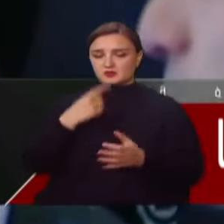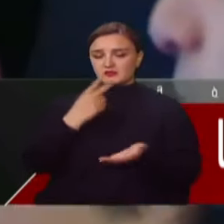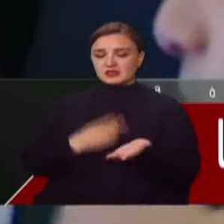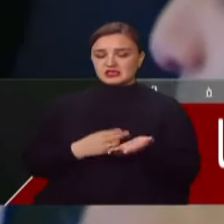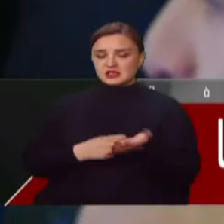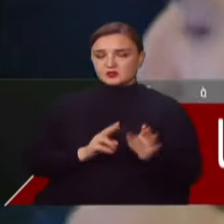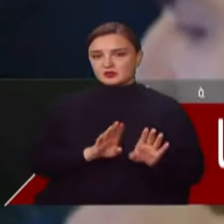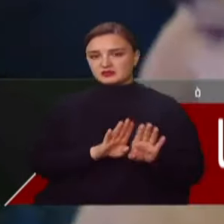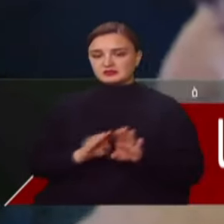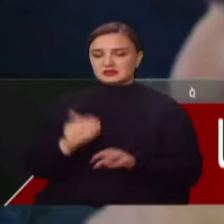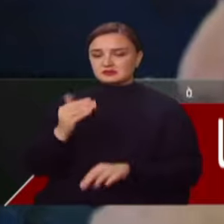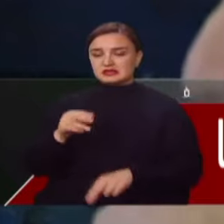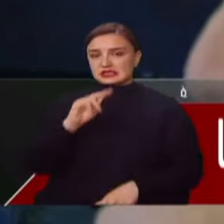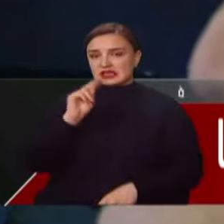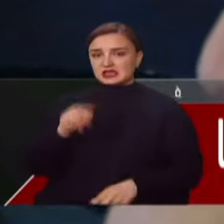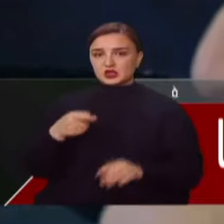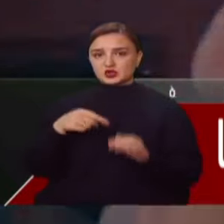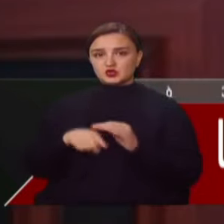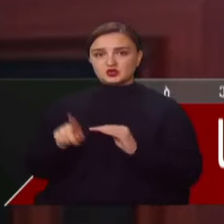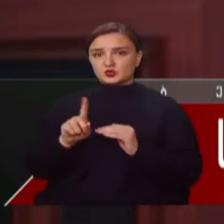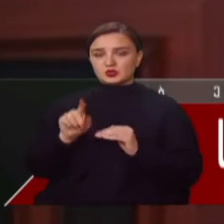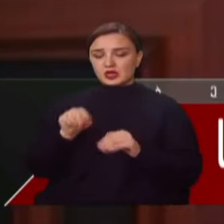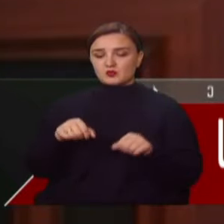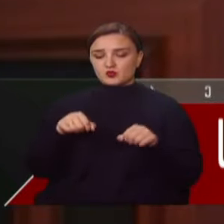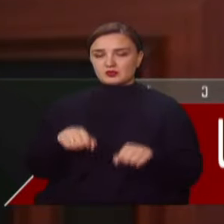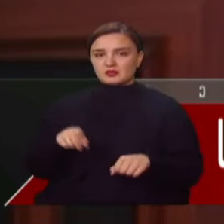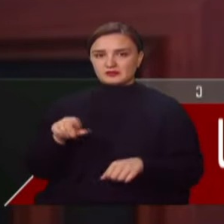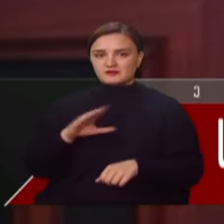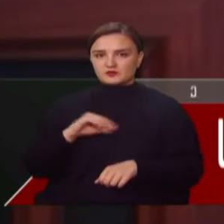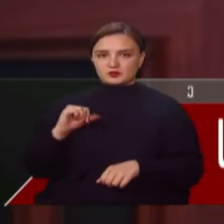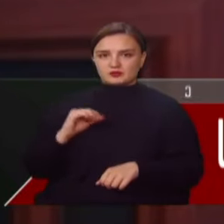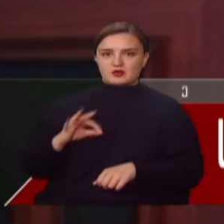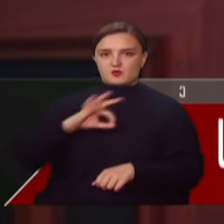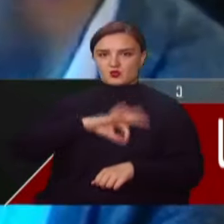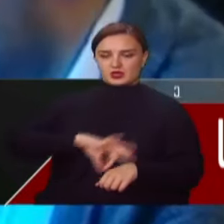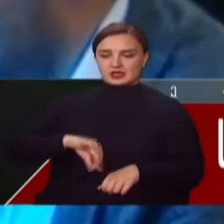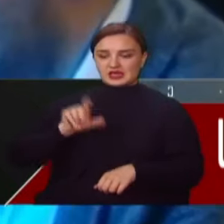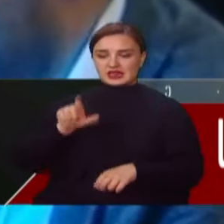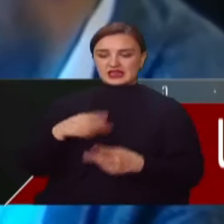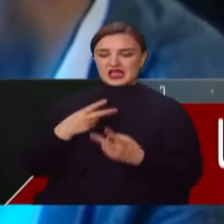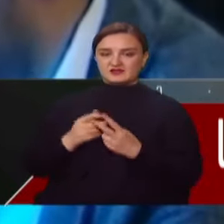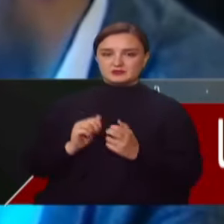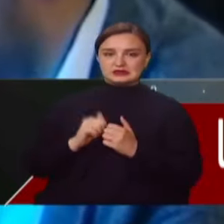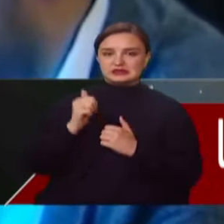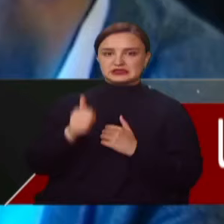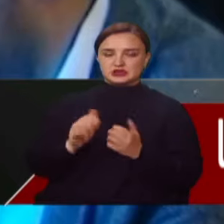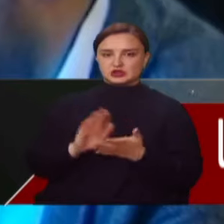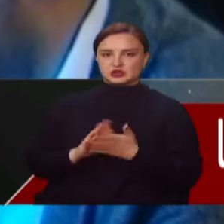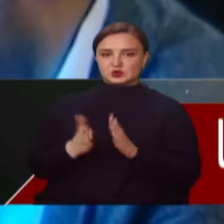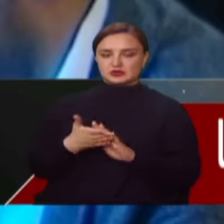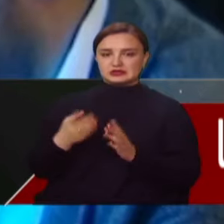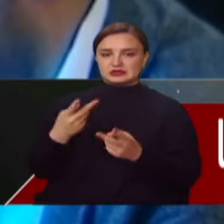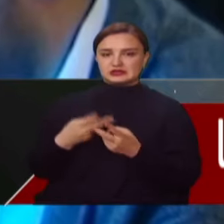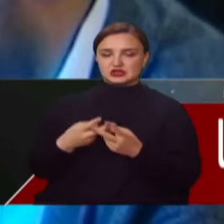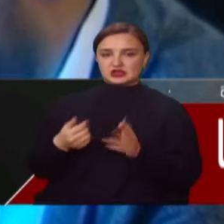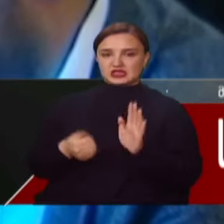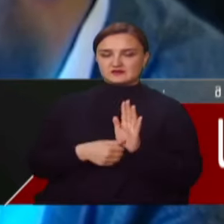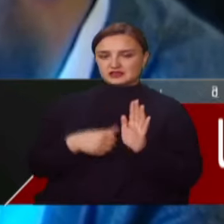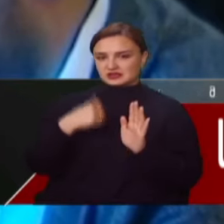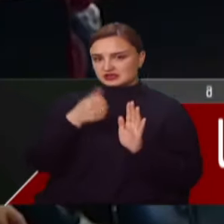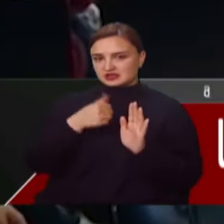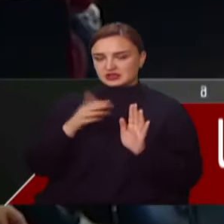მიხედვით კი მისი დანაშაული იმაში მდგომარეობს, რომ ამ უფლებით ბოროტა დისარგებლა და დაკავებულებს წინასწარ შეუთანხმდა, რომ ციხეში არა 6 წელს,